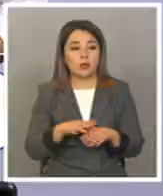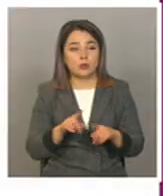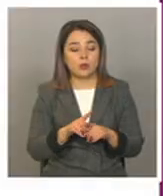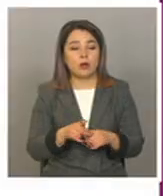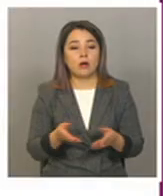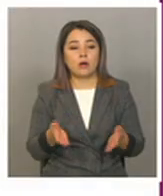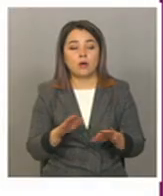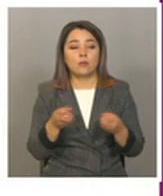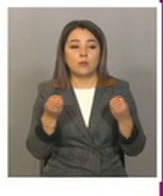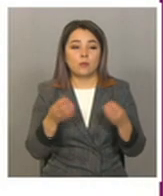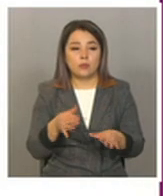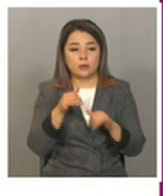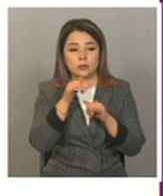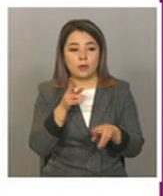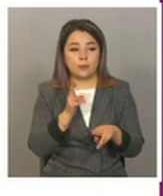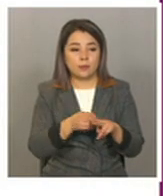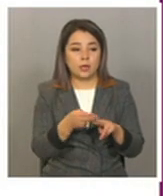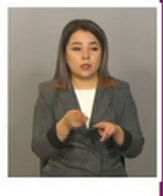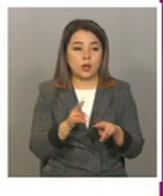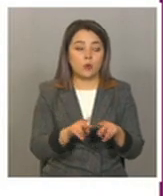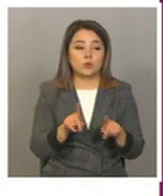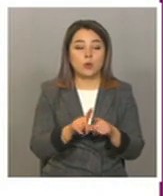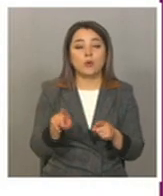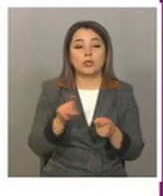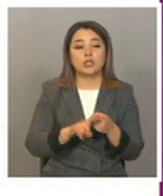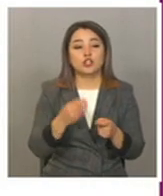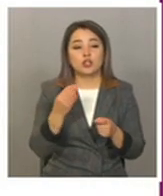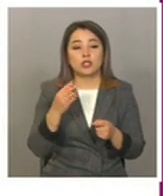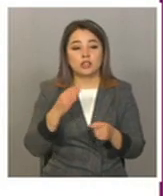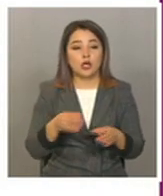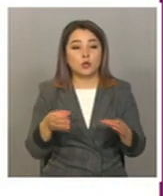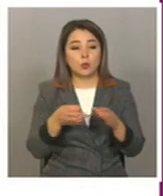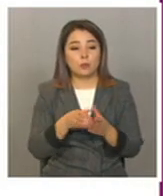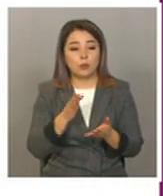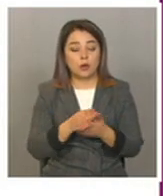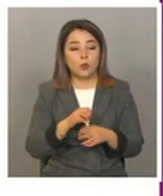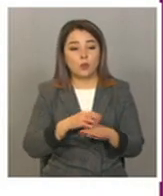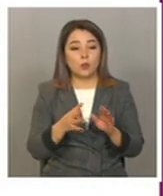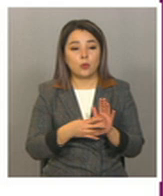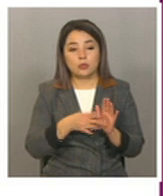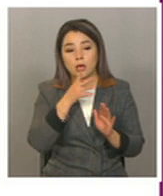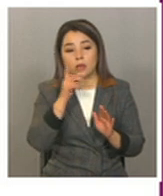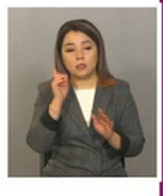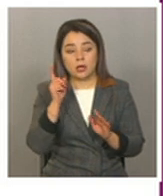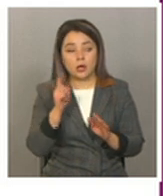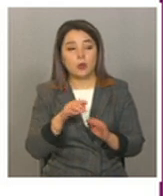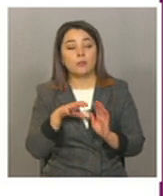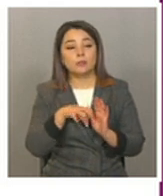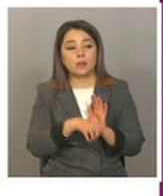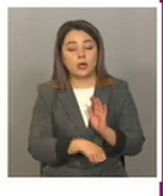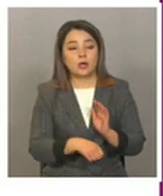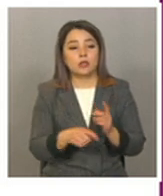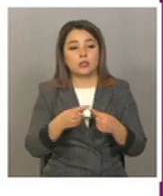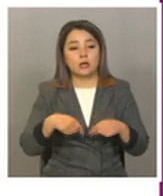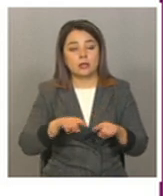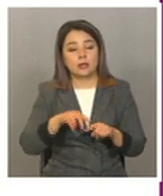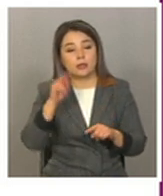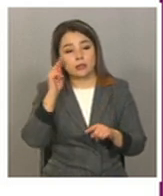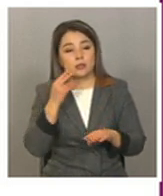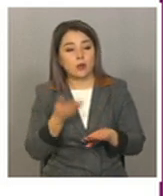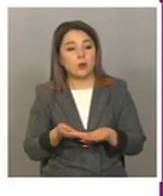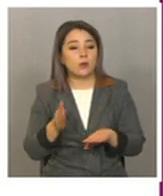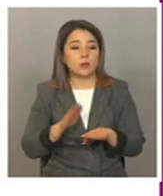қалдырмады. Міне осыған орай шынши тобы 19-шы ғасырдың соңғы ширегінде Қытайды ауыр